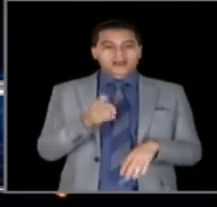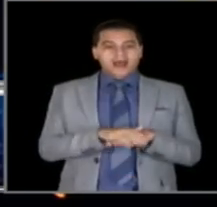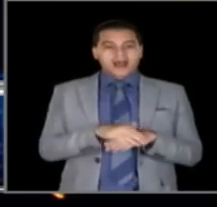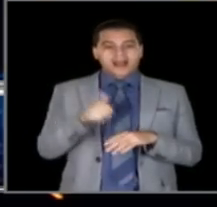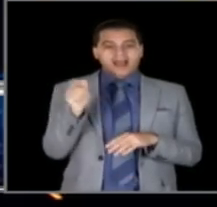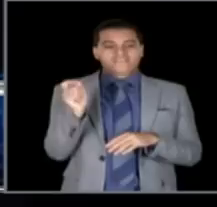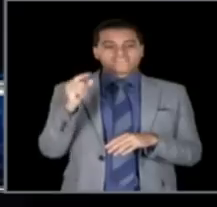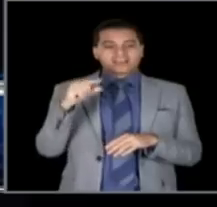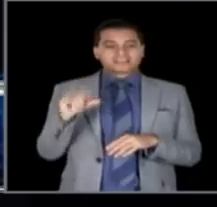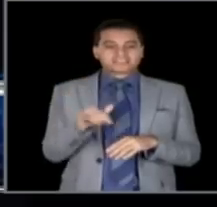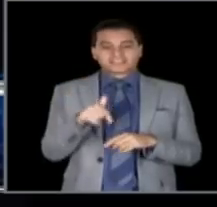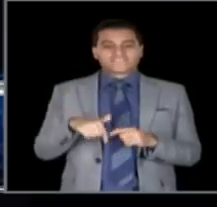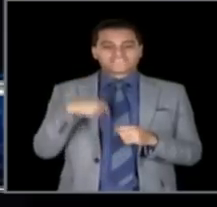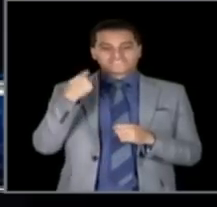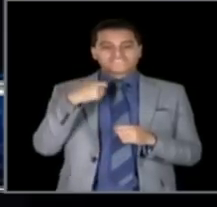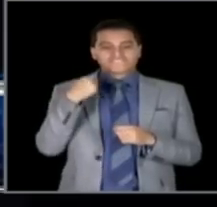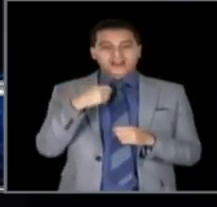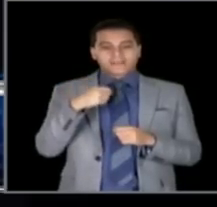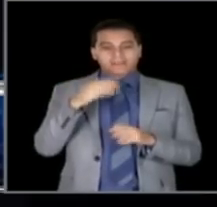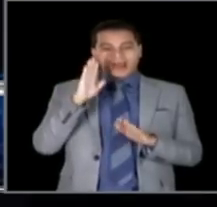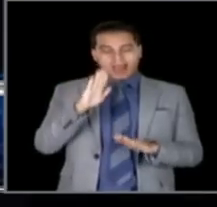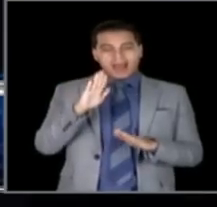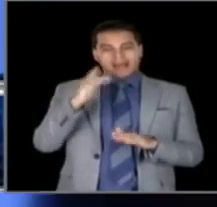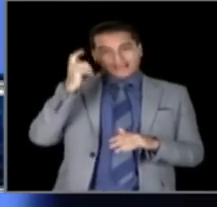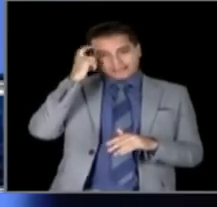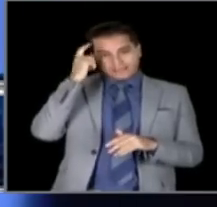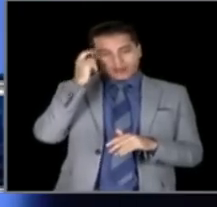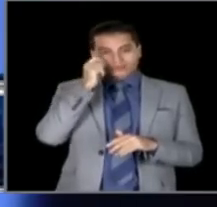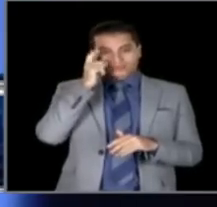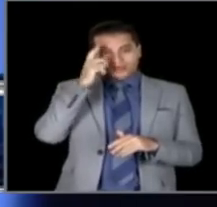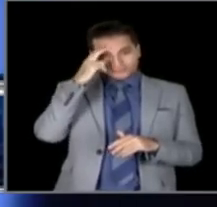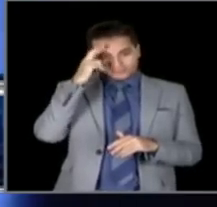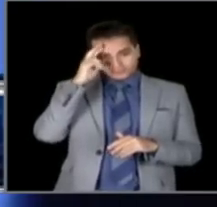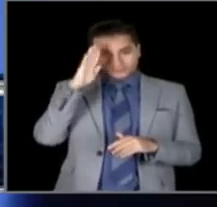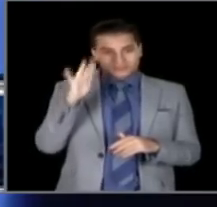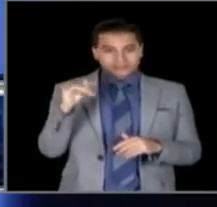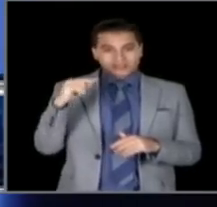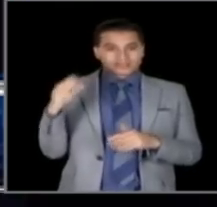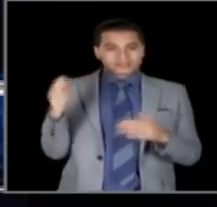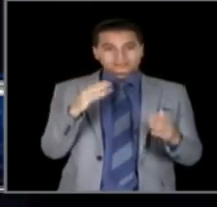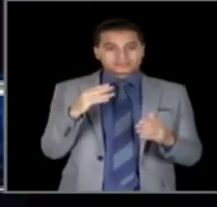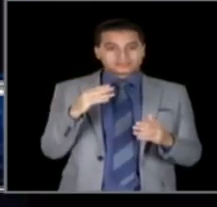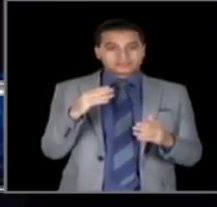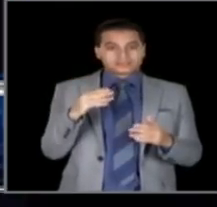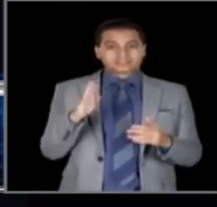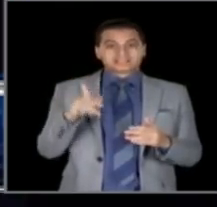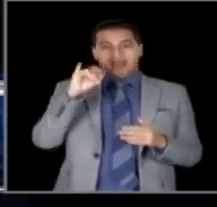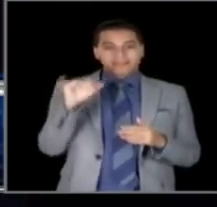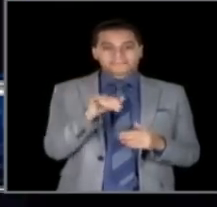مطمئنة فندي في فيلم خلي الدماغ صاحي، فمن هو؟ سامي العدل. سامي